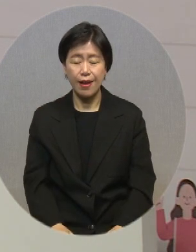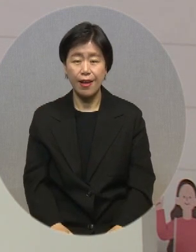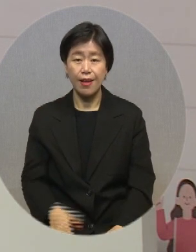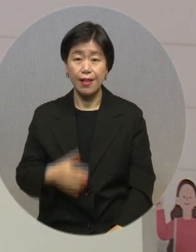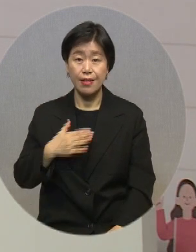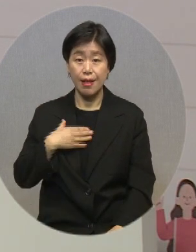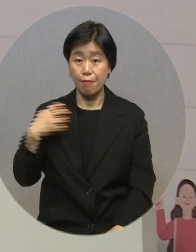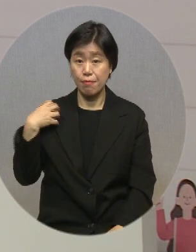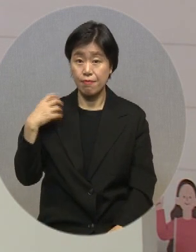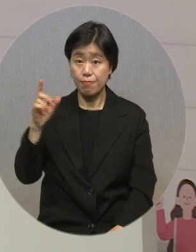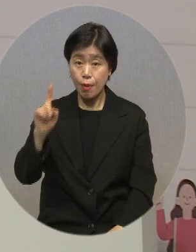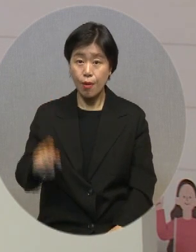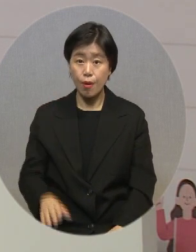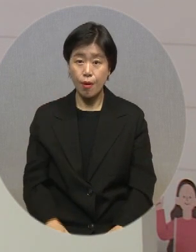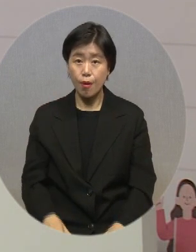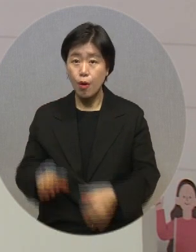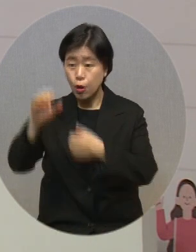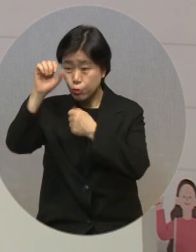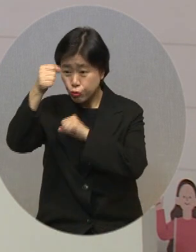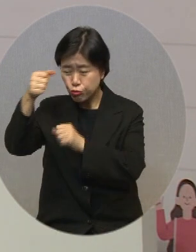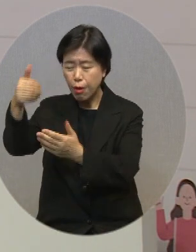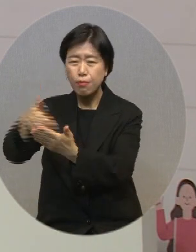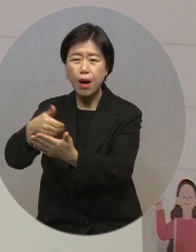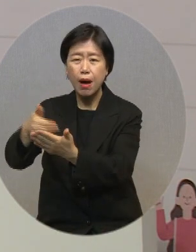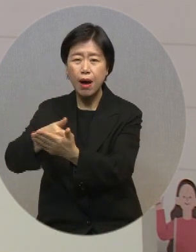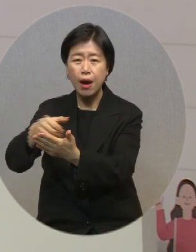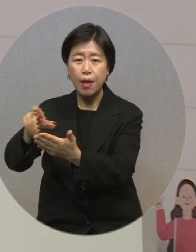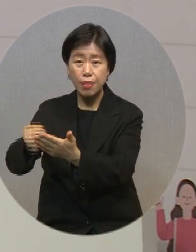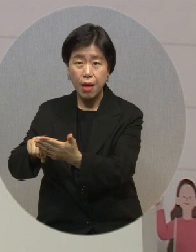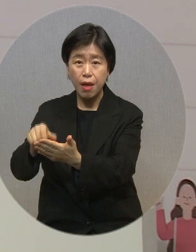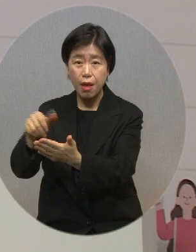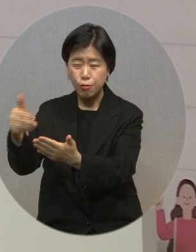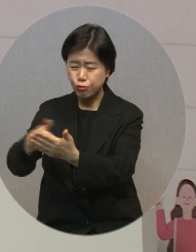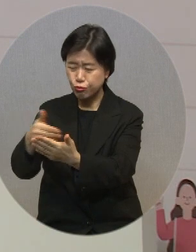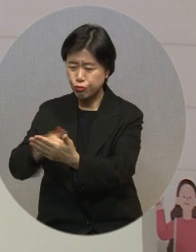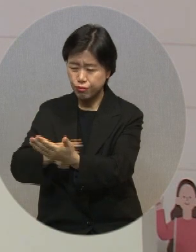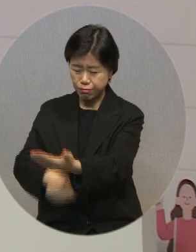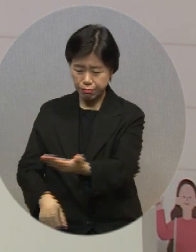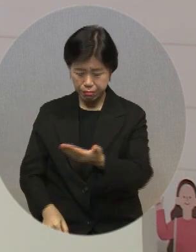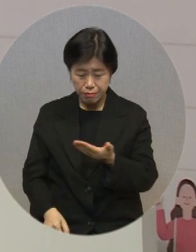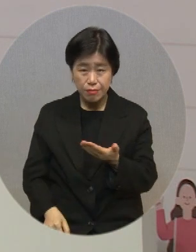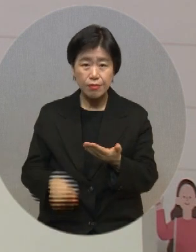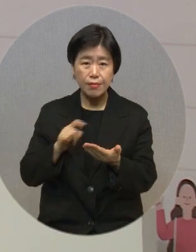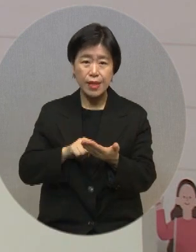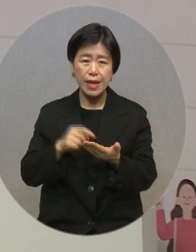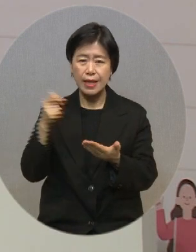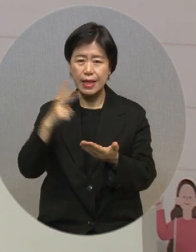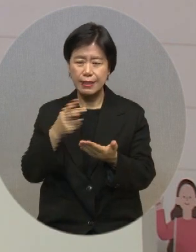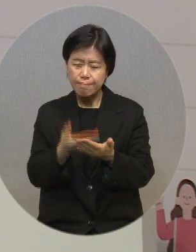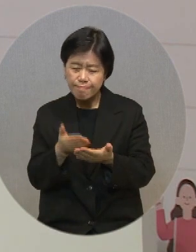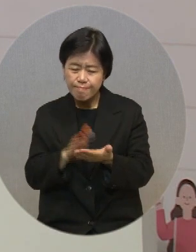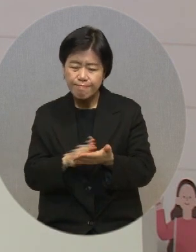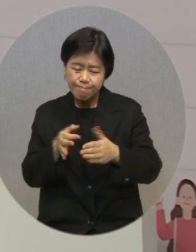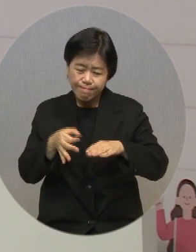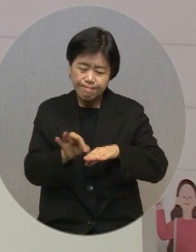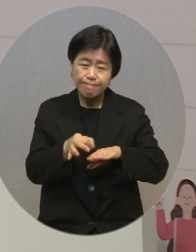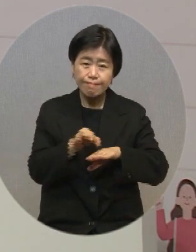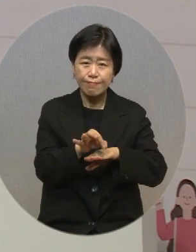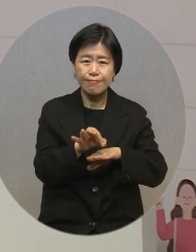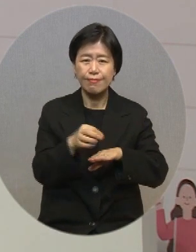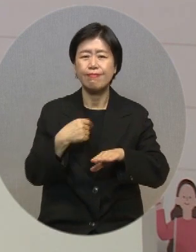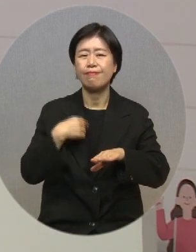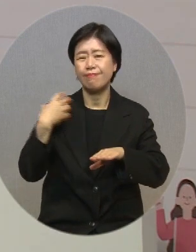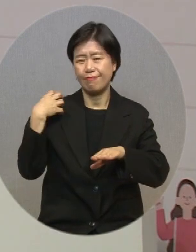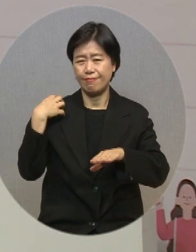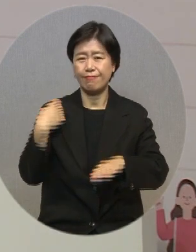흙어지고 떨어지는 거를 네. 제가 그 수선을 해서 아하. 네. 그 사람들에게 편안함을 느끼면서 그걸